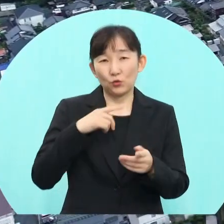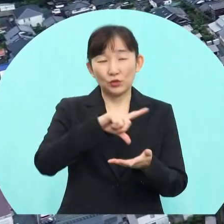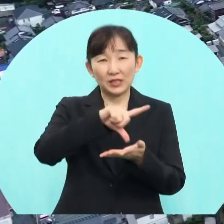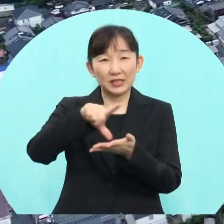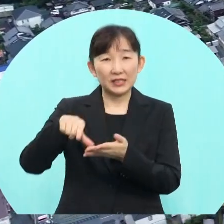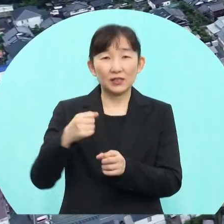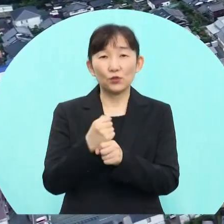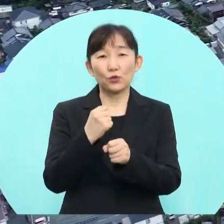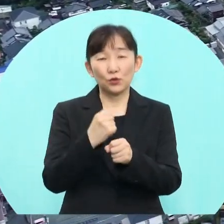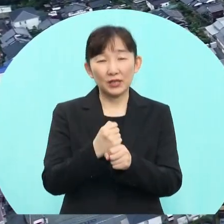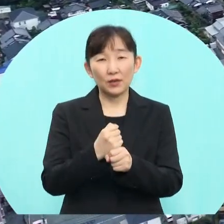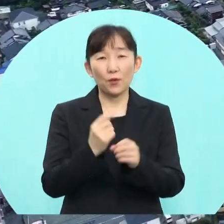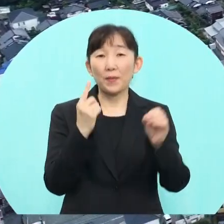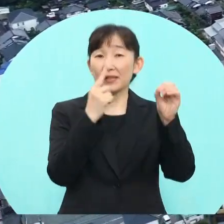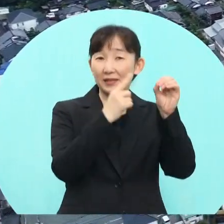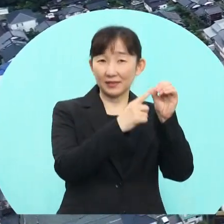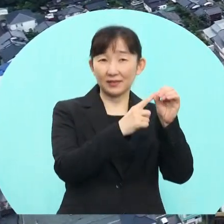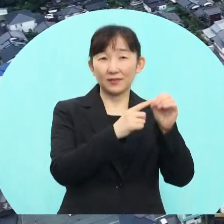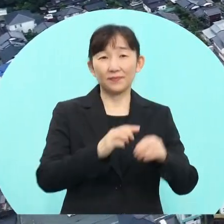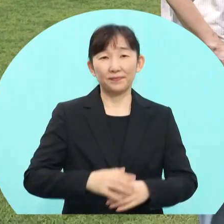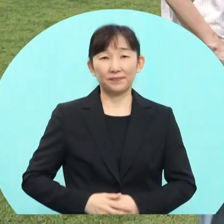くりを目指します。